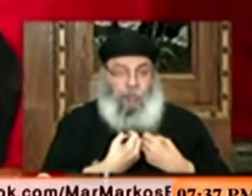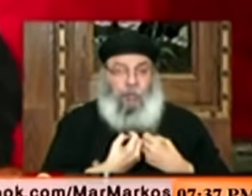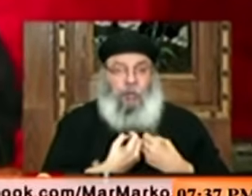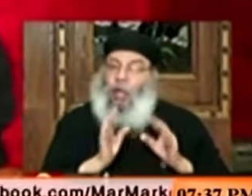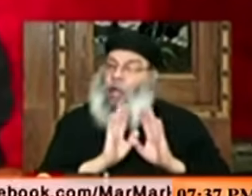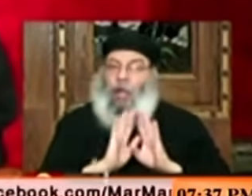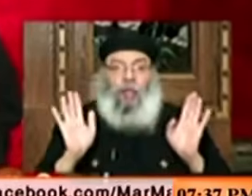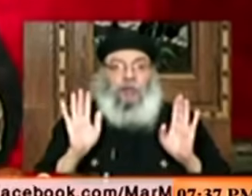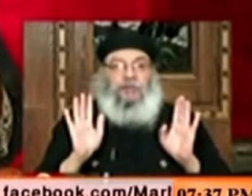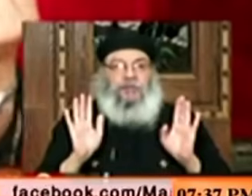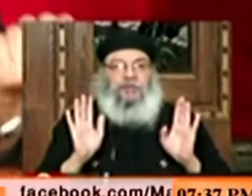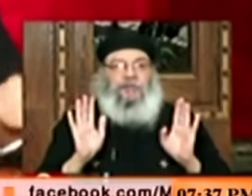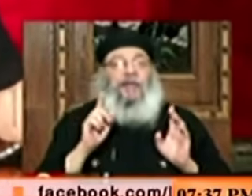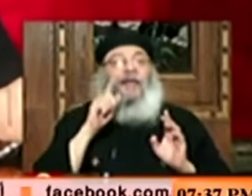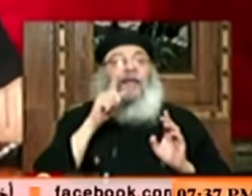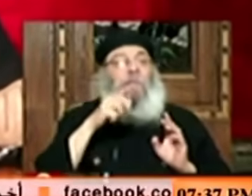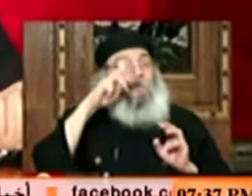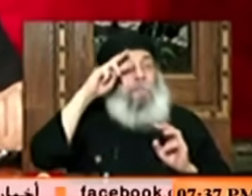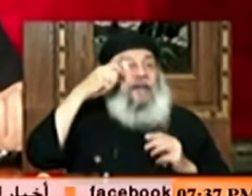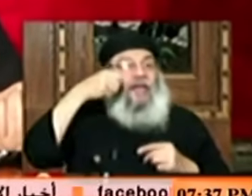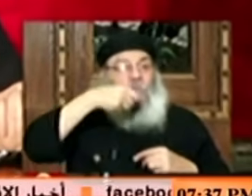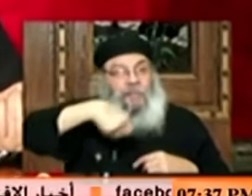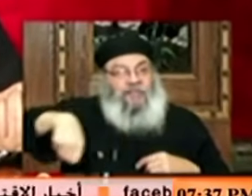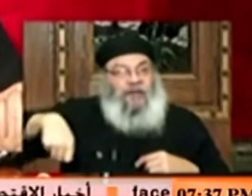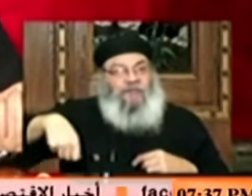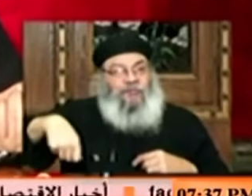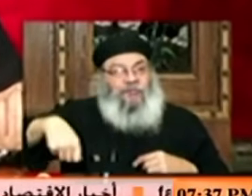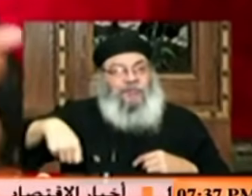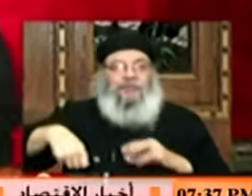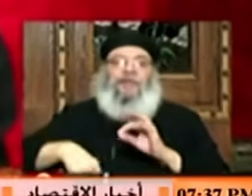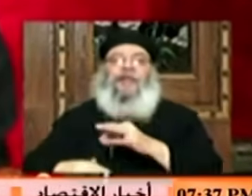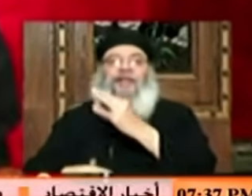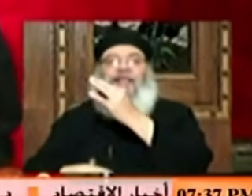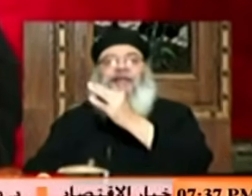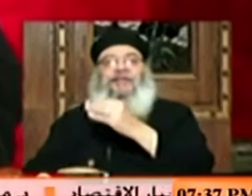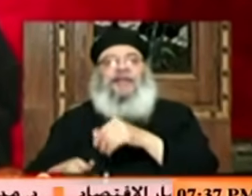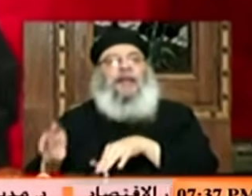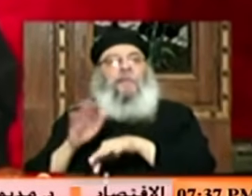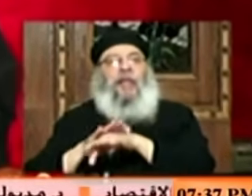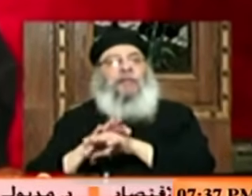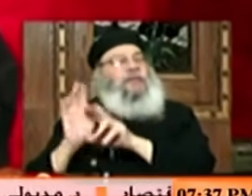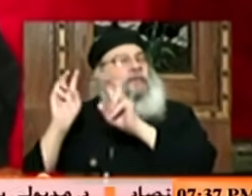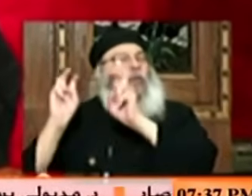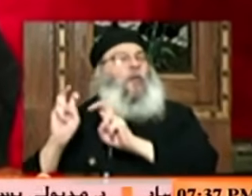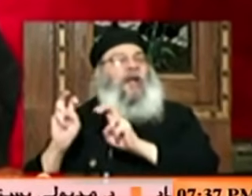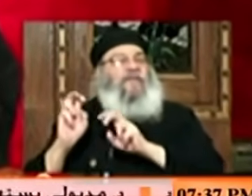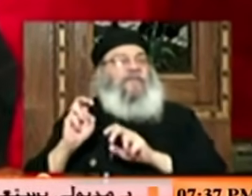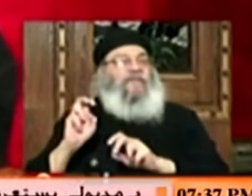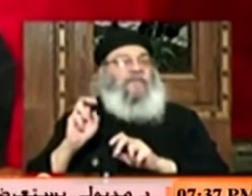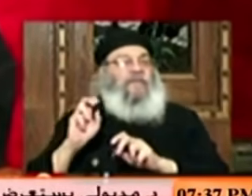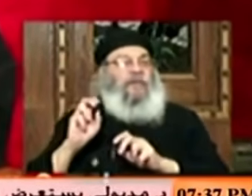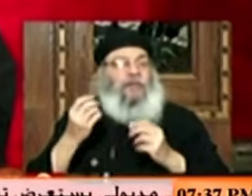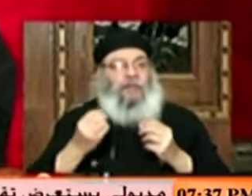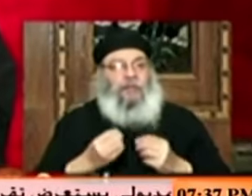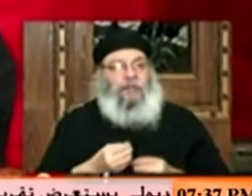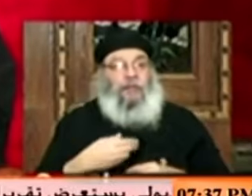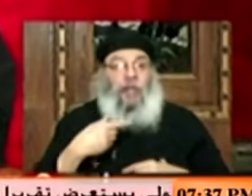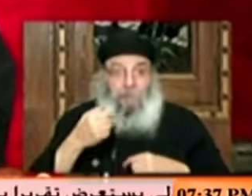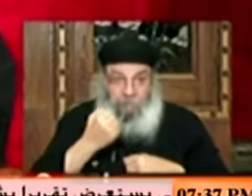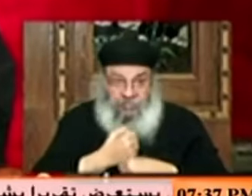اتالي اللي كان بيدفع تثمن الحاجه هو الخياط كان بيعمل العمل ولا